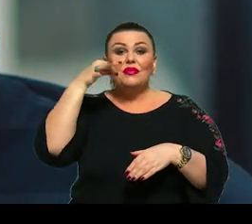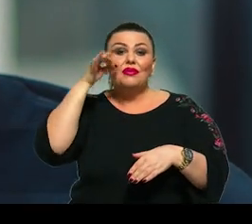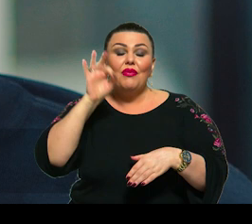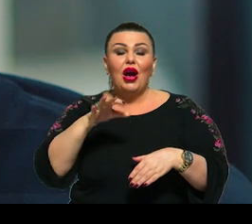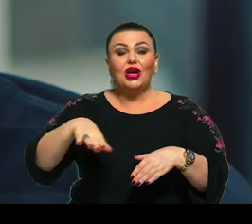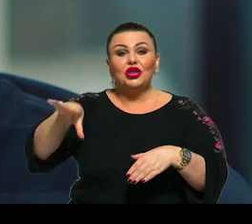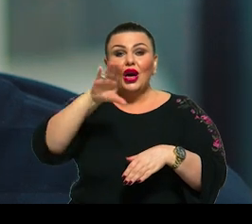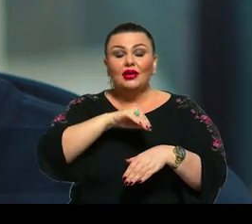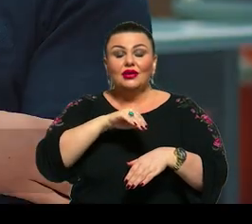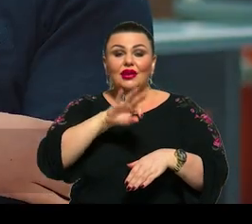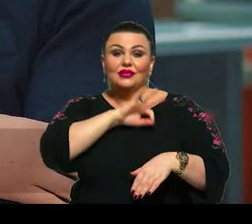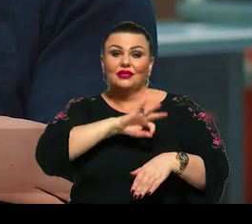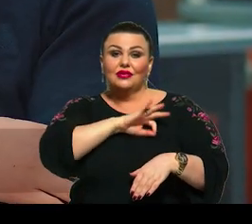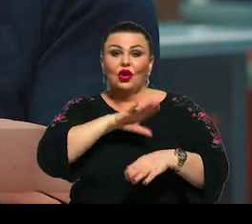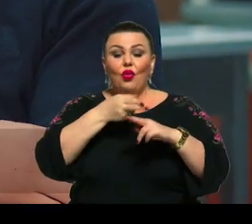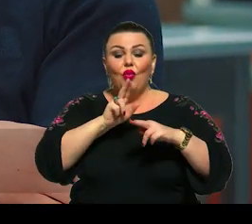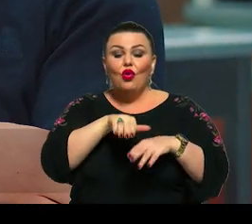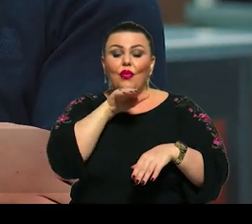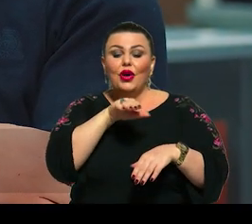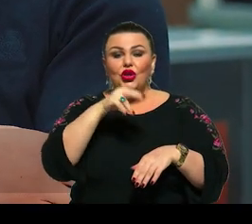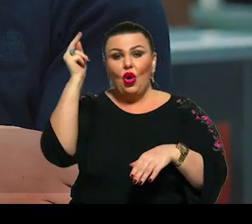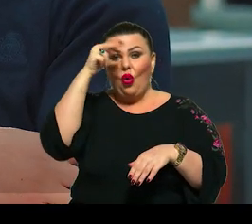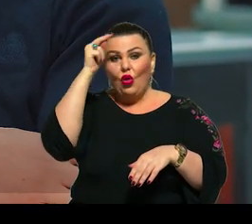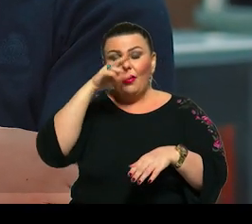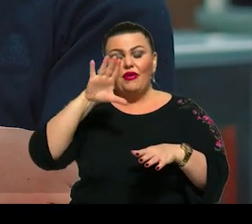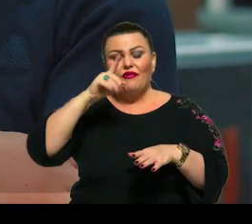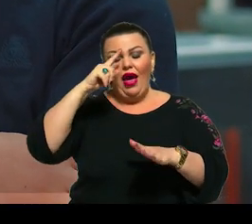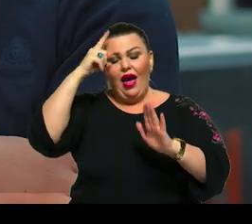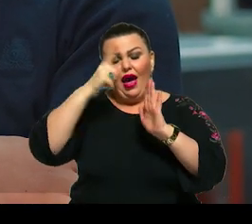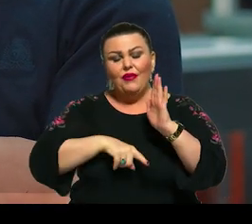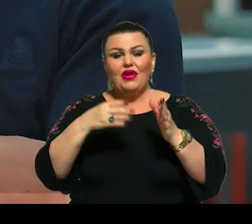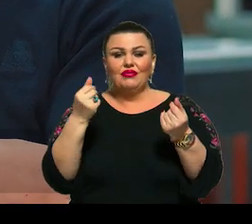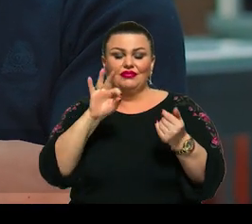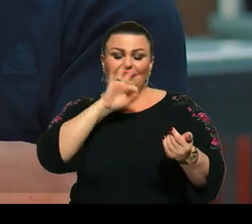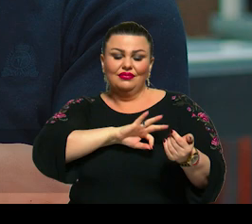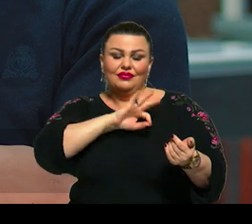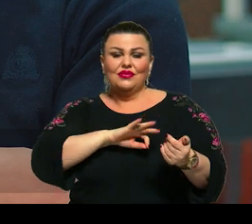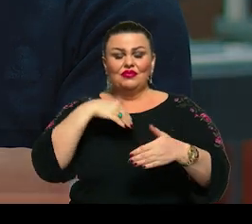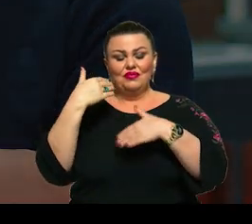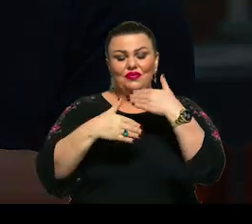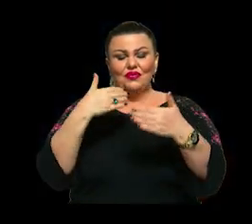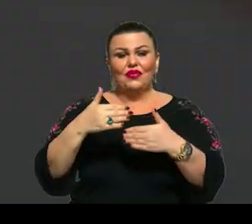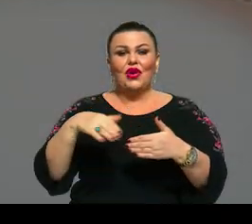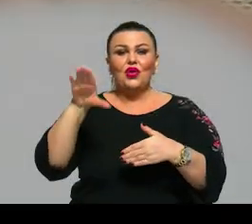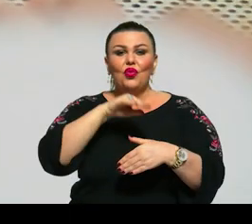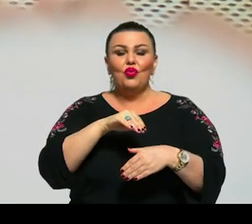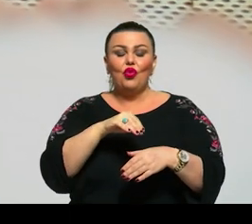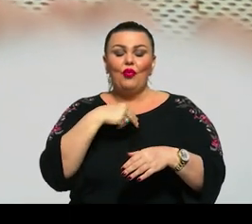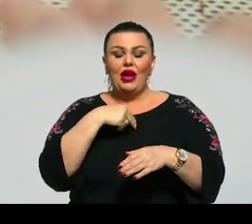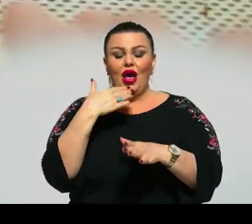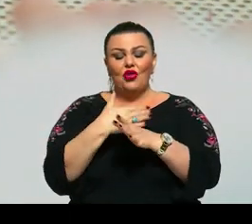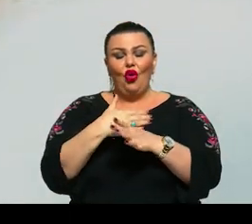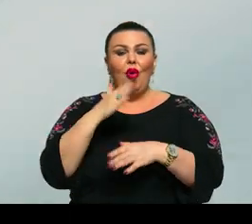bu peşəyə tam yerləndim və əminəm ki, maddi vəziyyətimin təmin olunmasında bu peşə böyük rol oynayacaq.